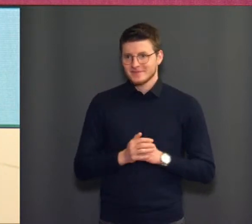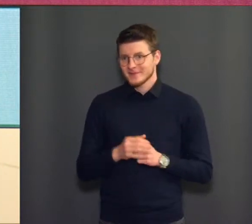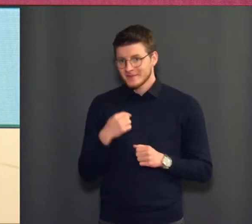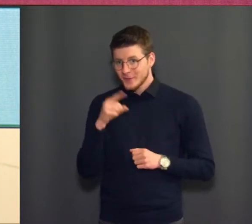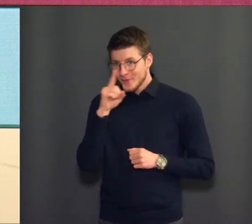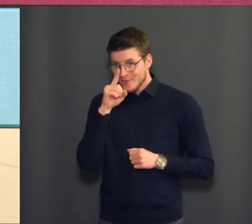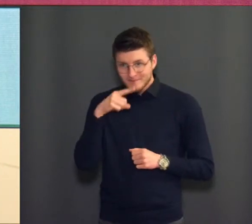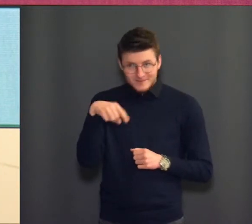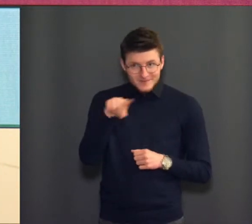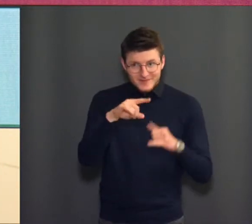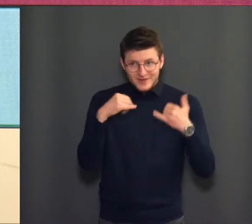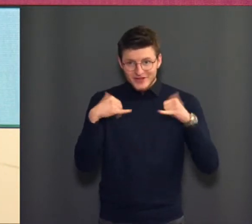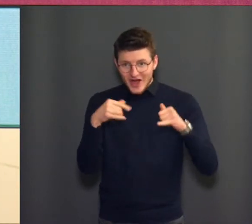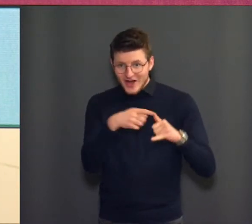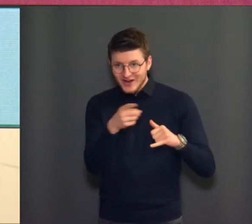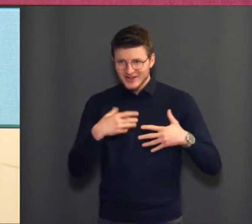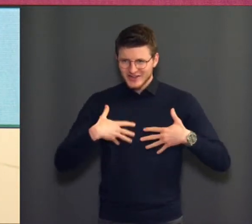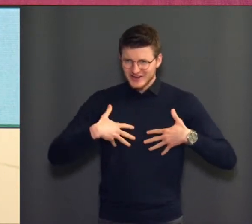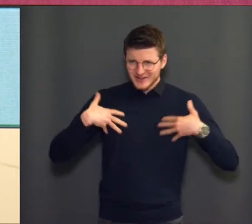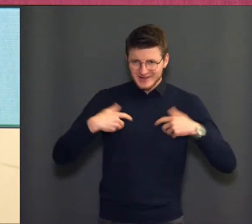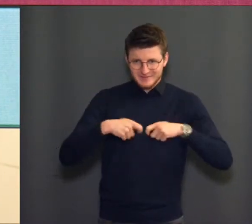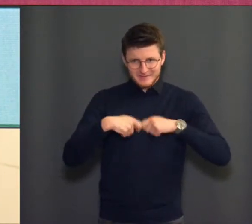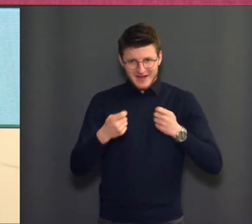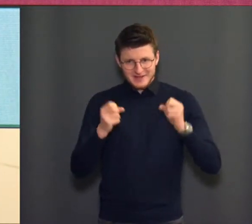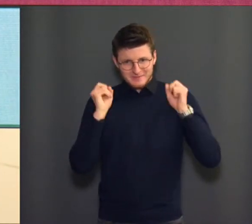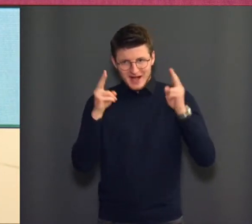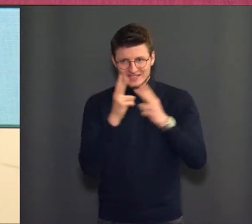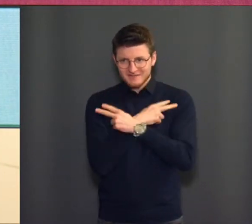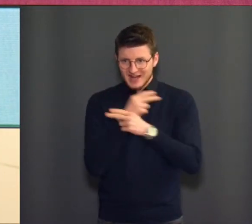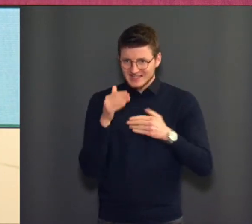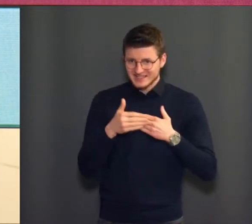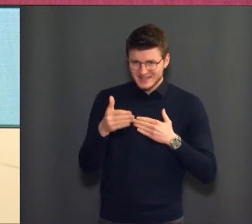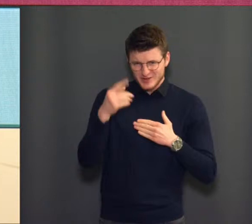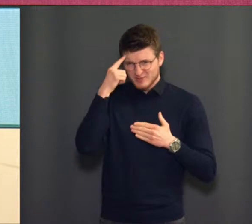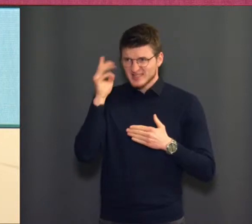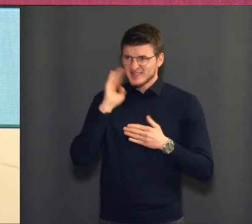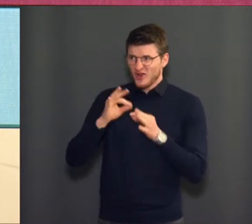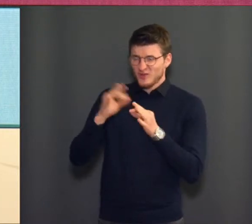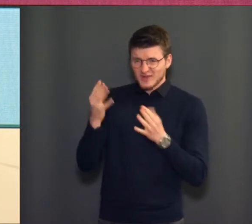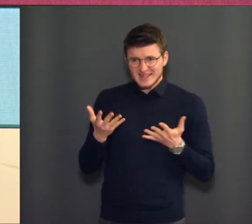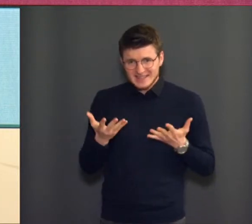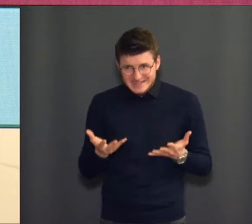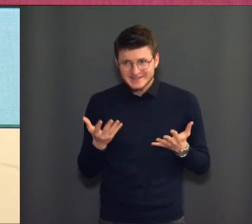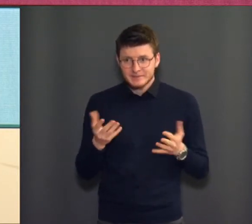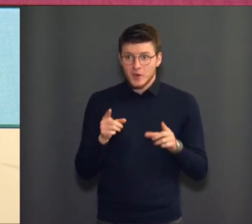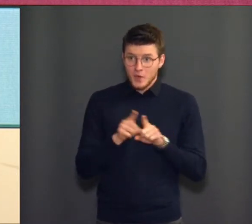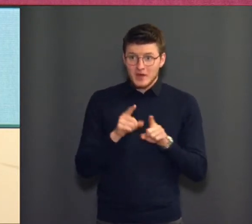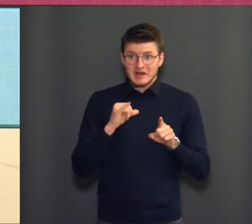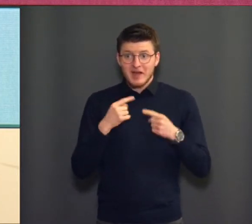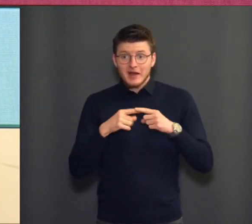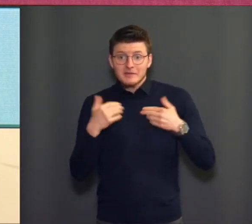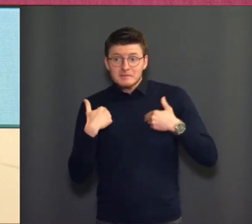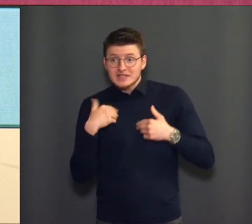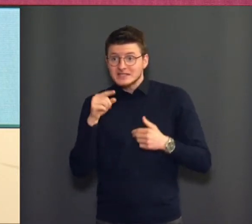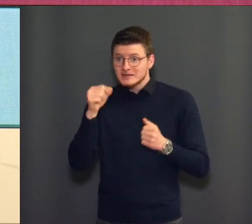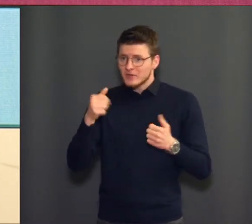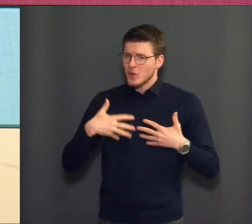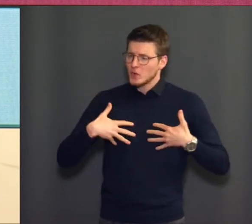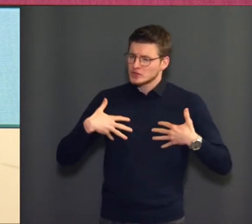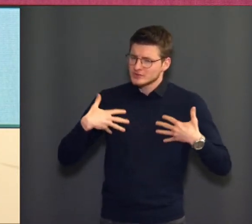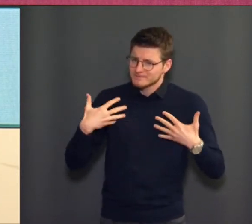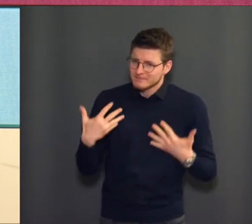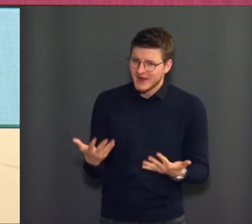paasvakantie ondanks het slechte weer. En dat de andere mensen die vakantie hebben toch ook een beetje kunnen ontspannen. Zoals steeds geven we